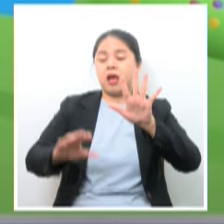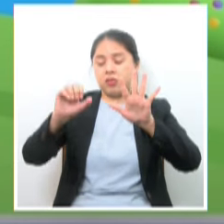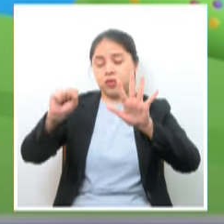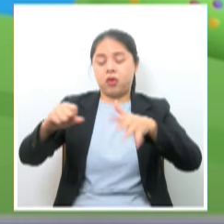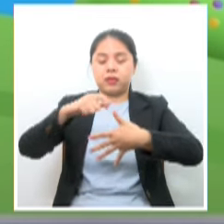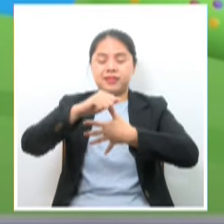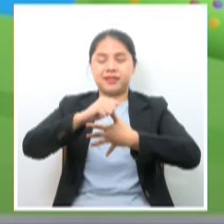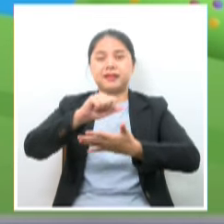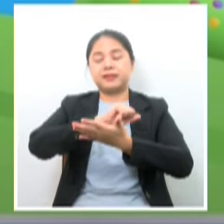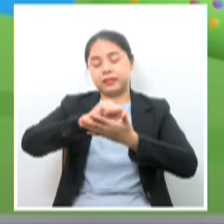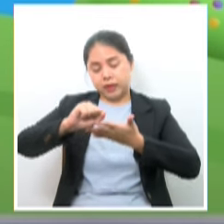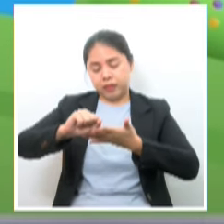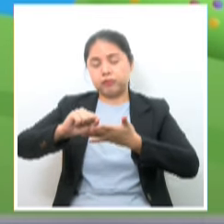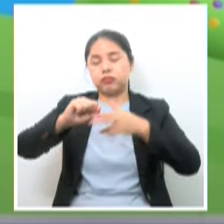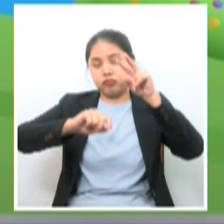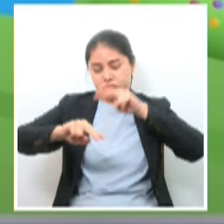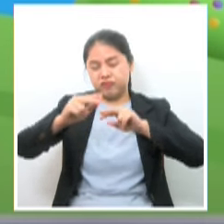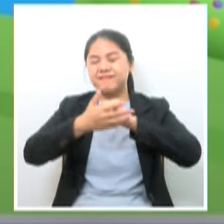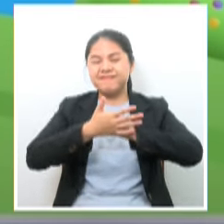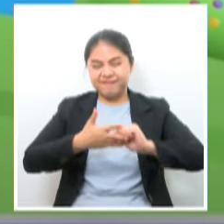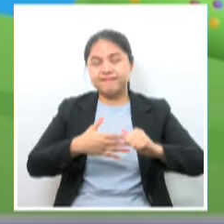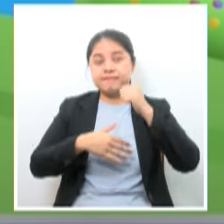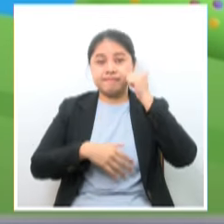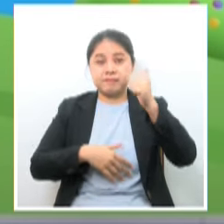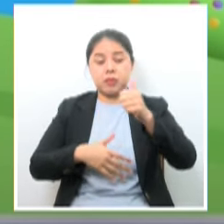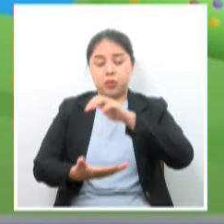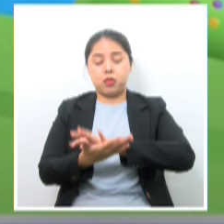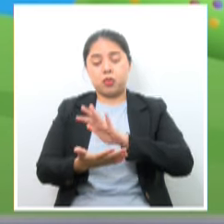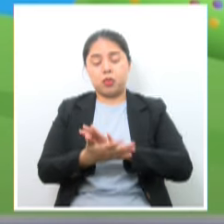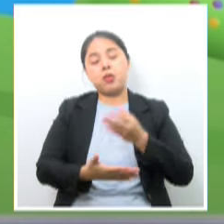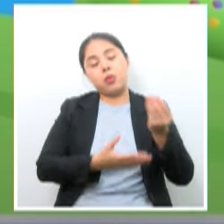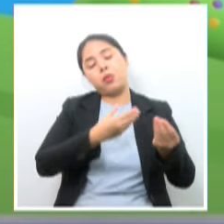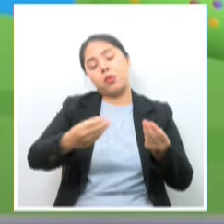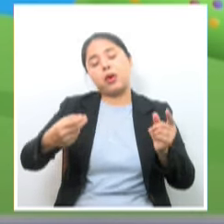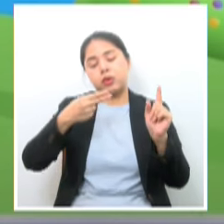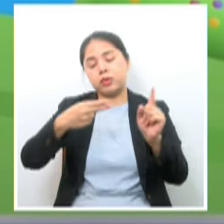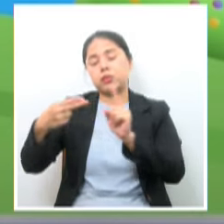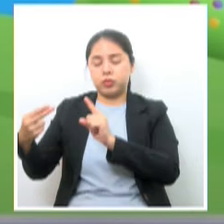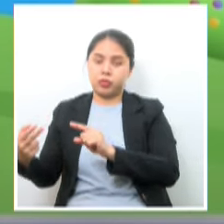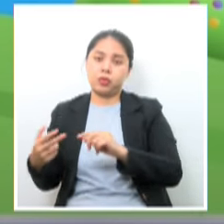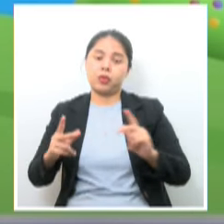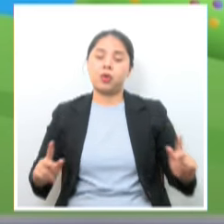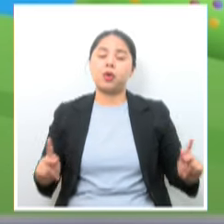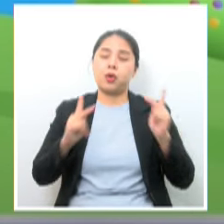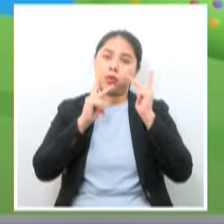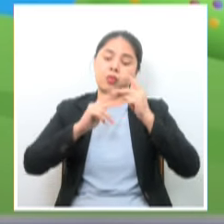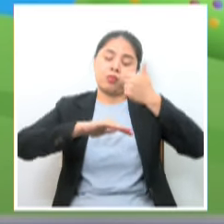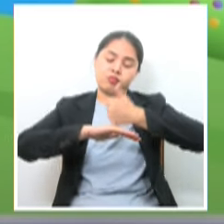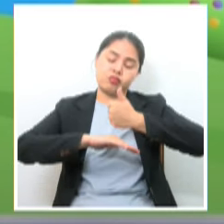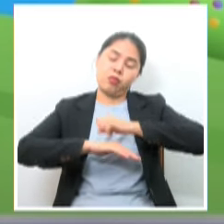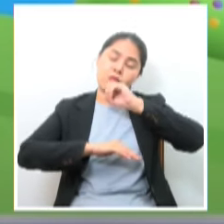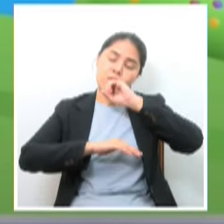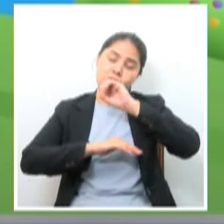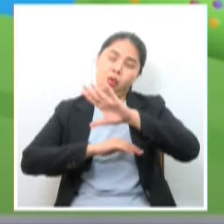นะครับทำความสะอาดให้ดีเราให้ทุกโรงเรียนได้ดำเนินการต้องขอบคุณนะท่านรัฐมนตรีท่านฝากขอบคุณผู้ในการโ